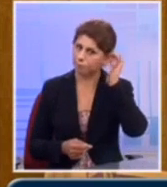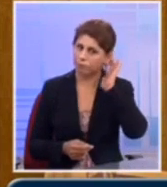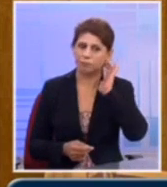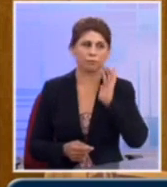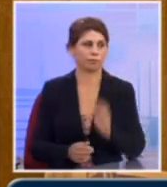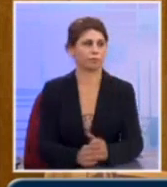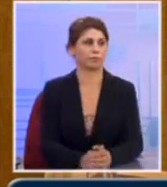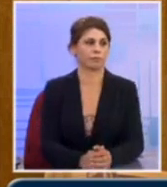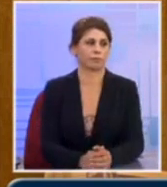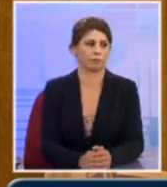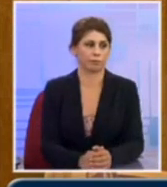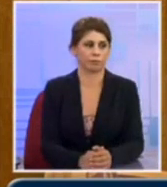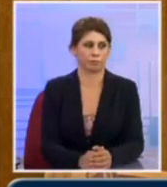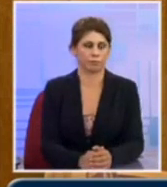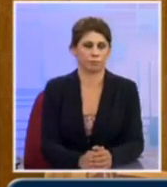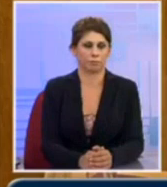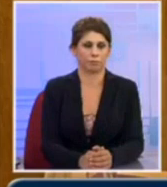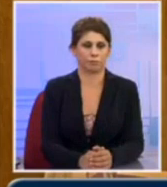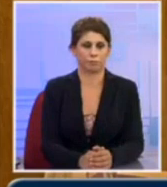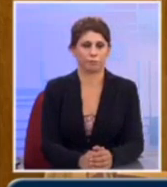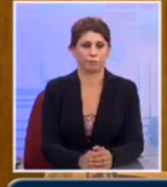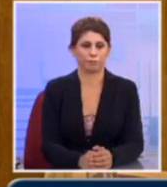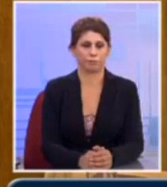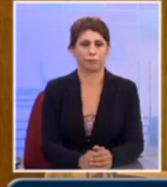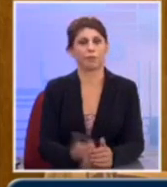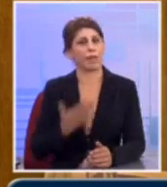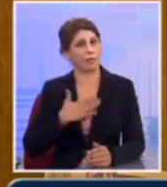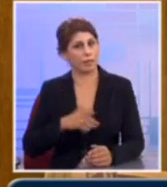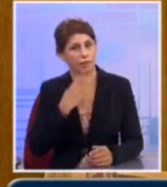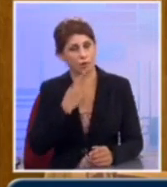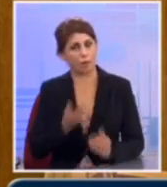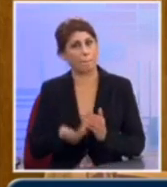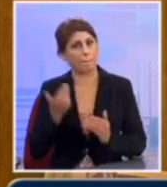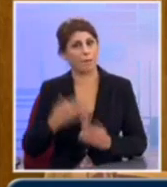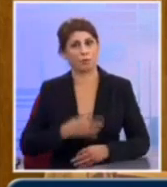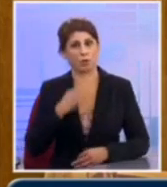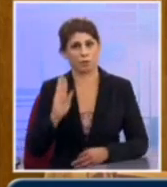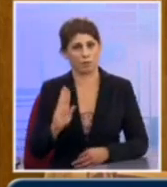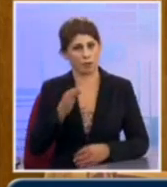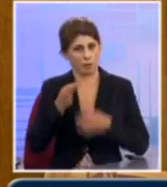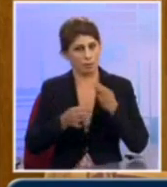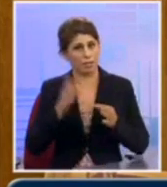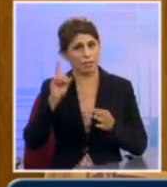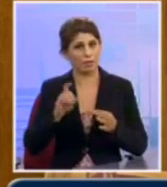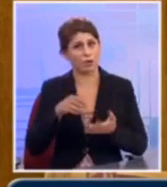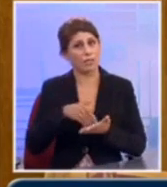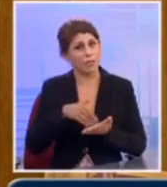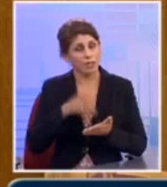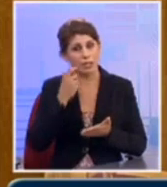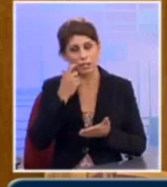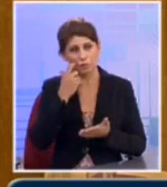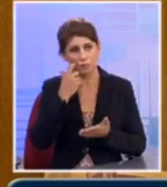ζητήματα θα ήθελα και γ αυτό είπα να μιλήσω πριν τον κύριο βεζ για να έχει τη δυνατότητα ίσως να